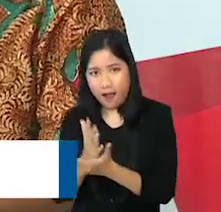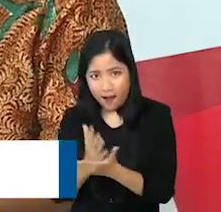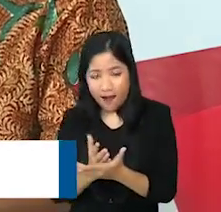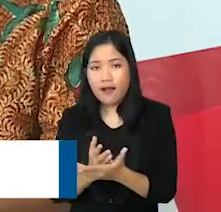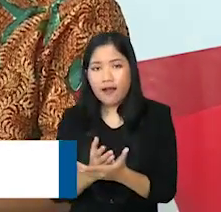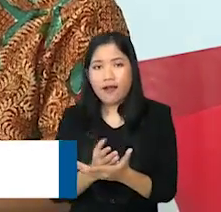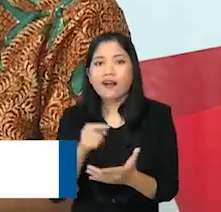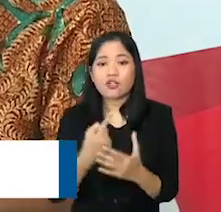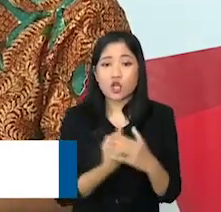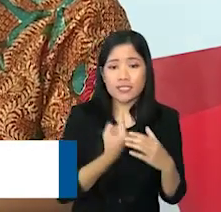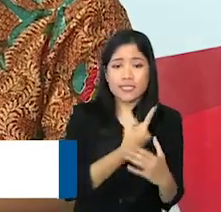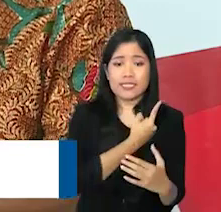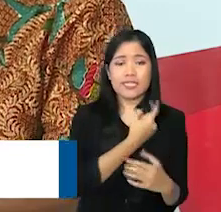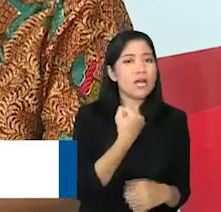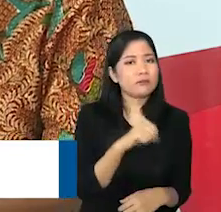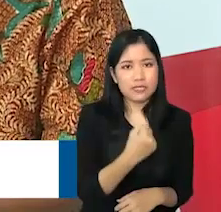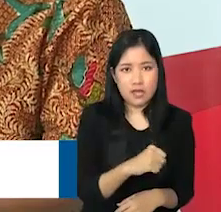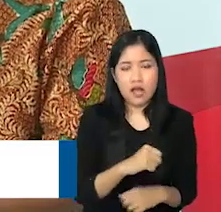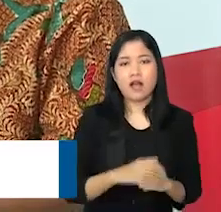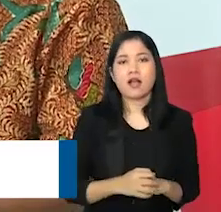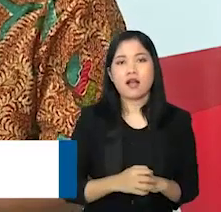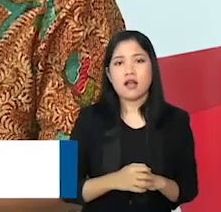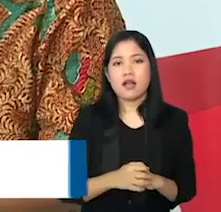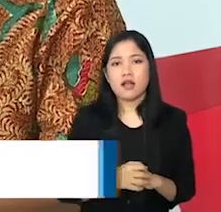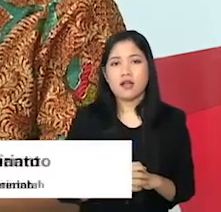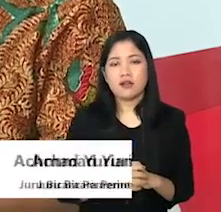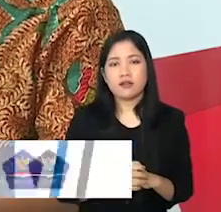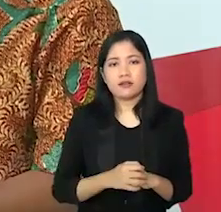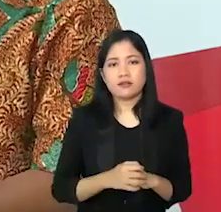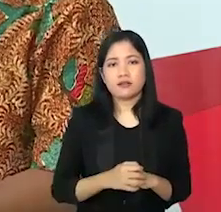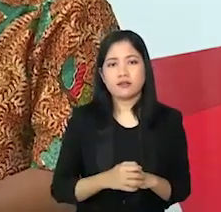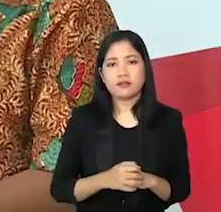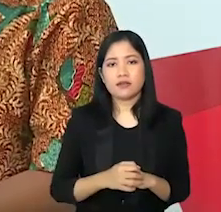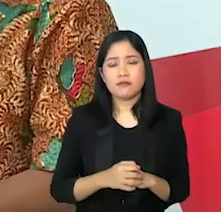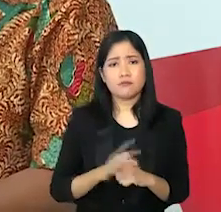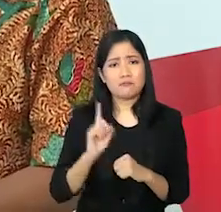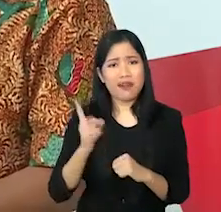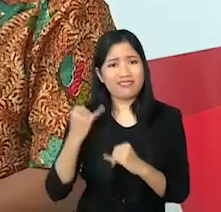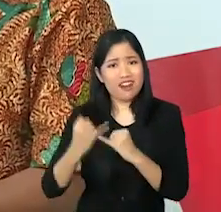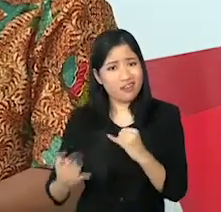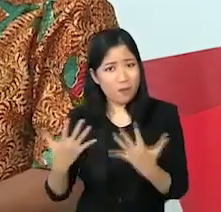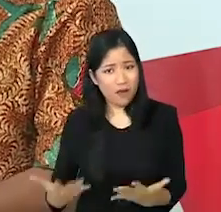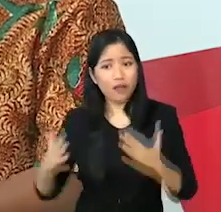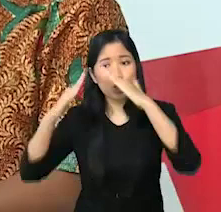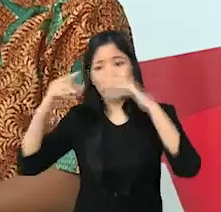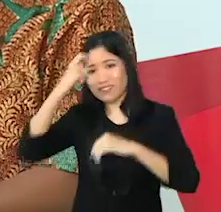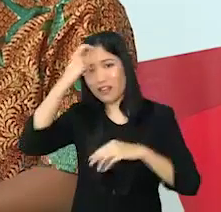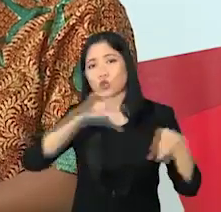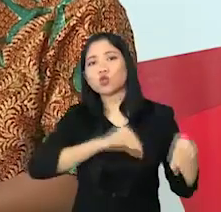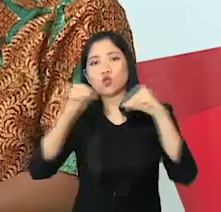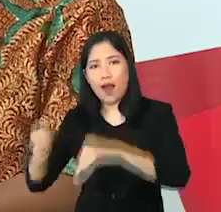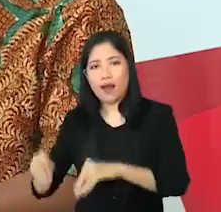melaksanakan isolasi Mandiri puncaknya adalah rumah sakit rujukan untuk penanganan